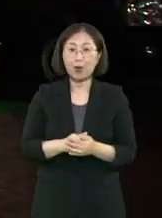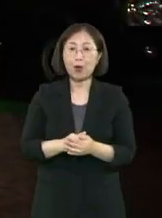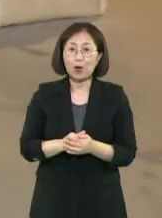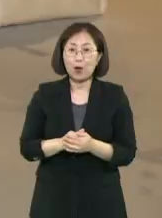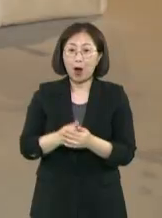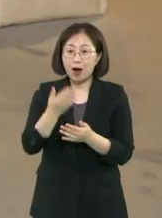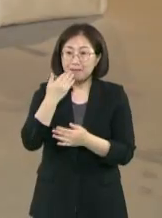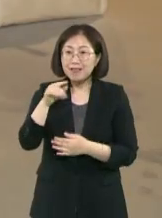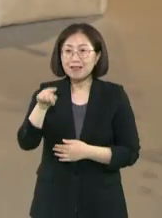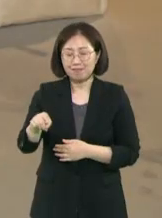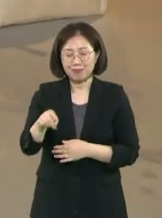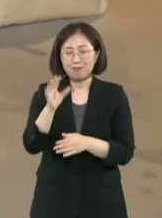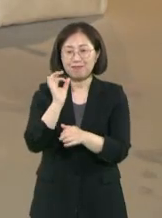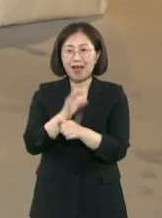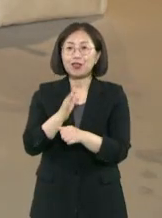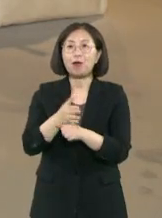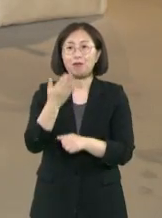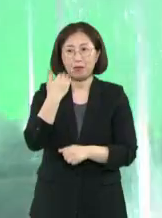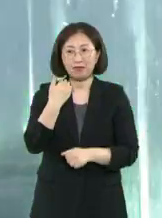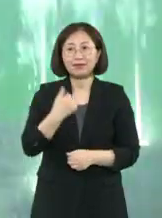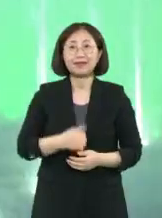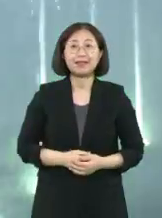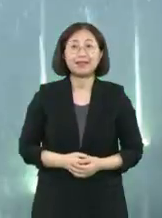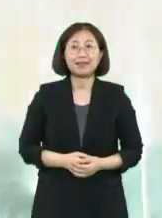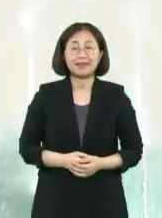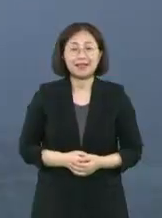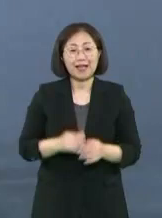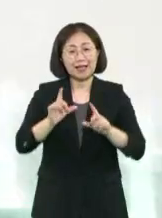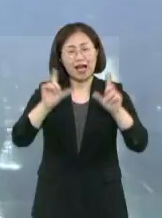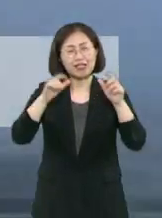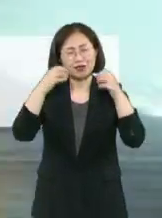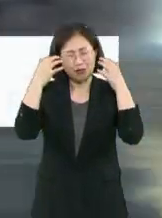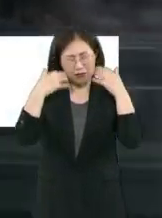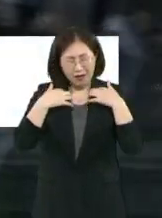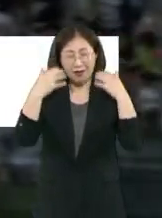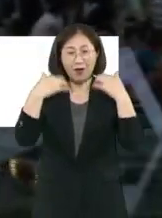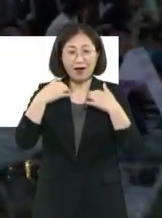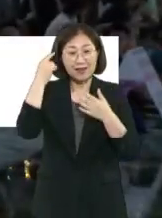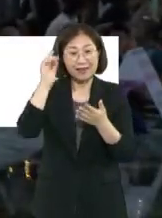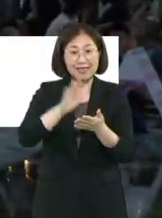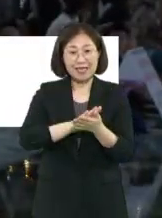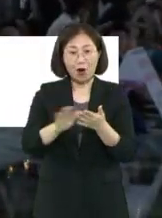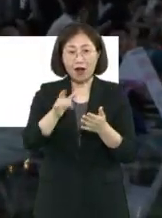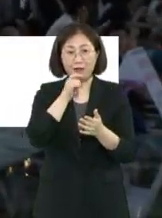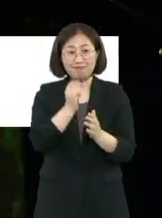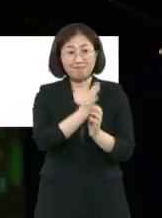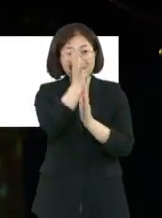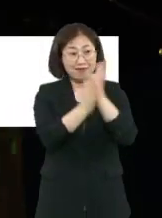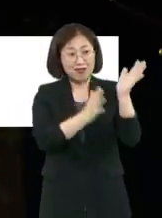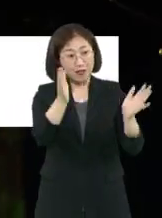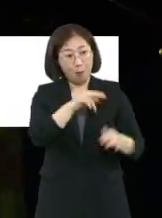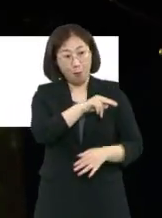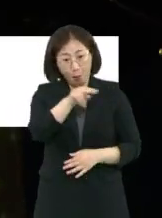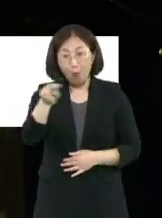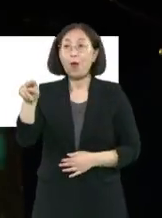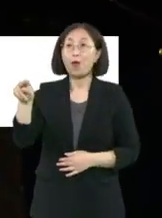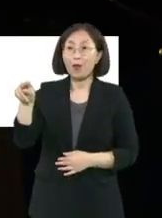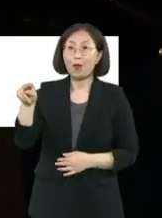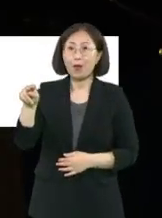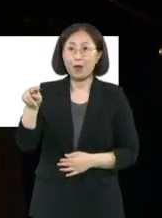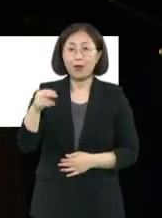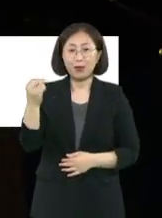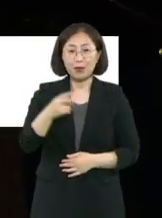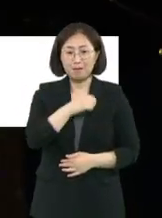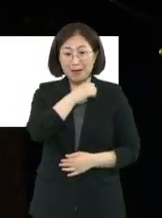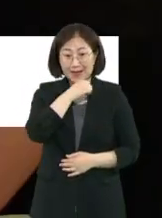즐기는 야식도 그야말로 별미입니다. 날씨도 더운데 시원한 분식쇼하고 조명쇼도 있고 그다음에